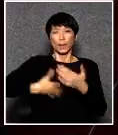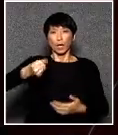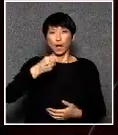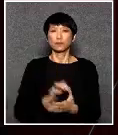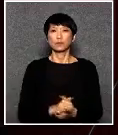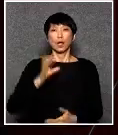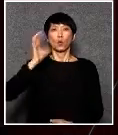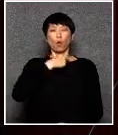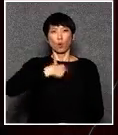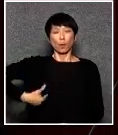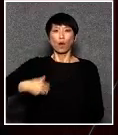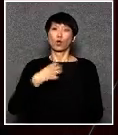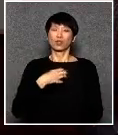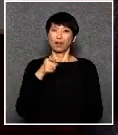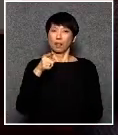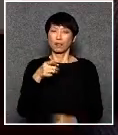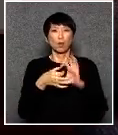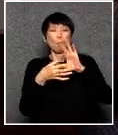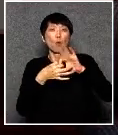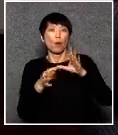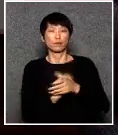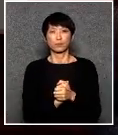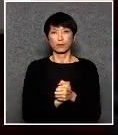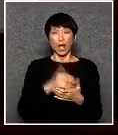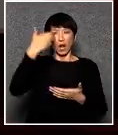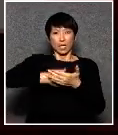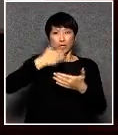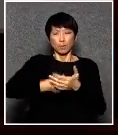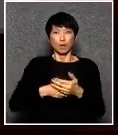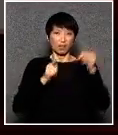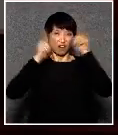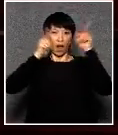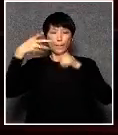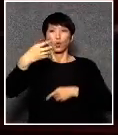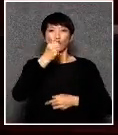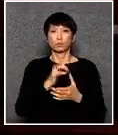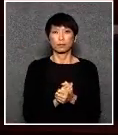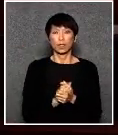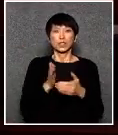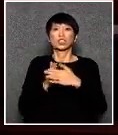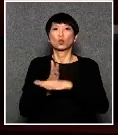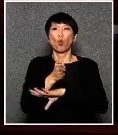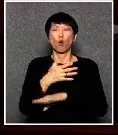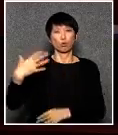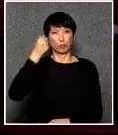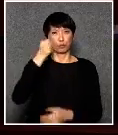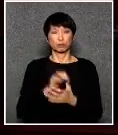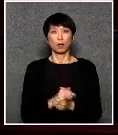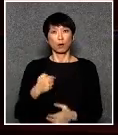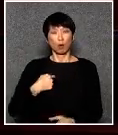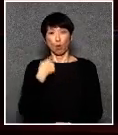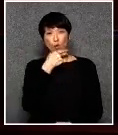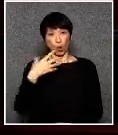員， 你削減呢個預算，我係即係根本就係濫權。我話俾你聽啊，越權係咪？我有權講